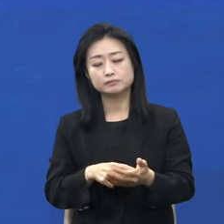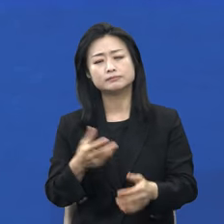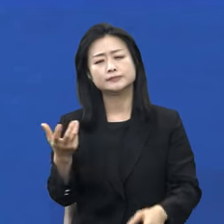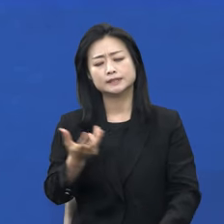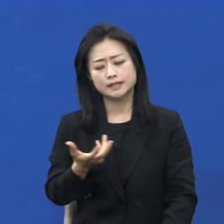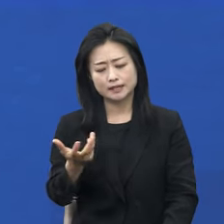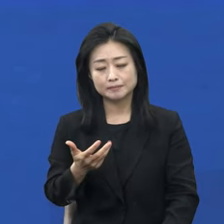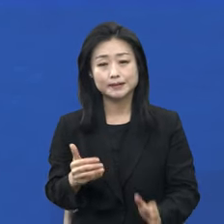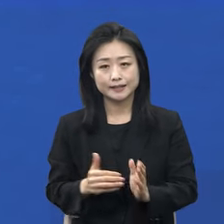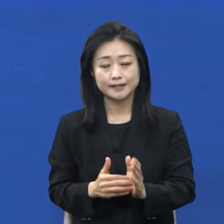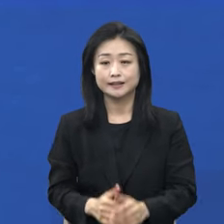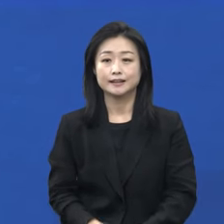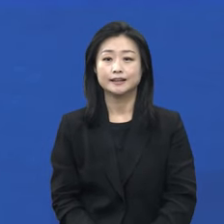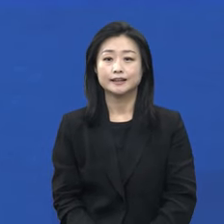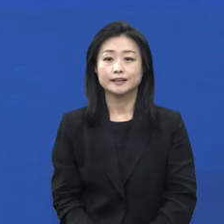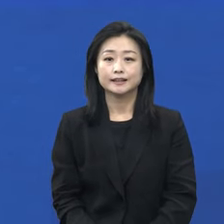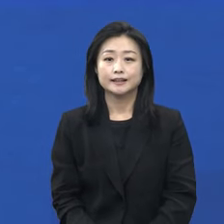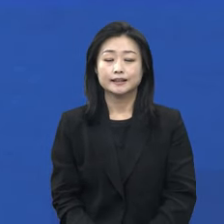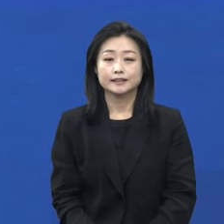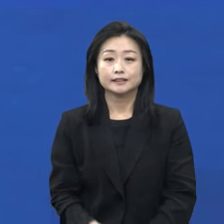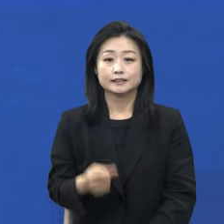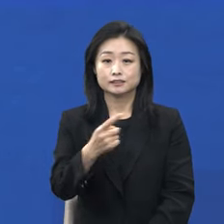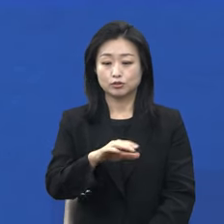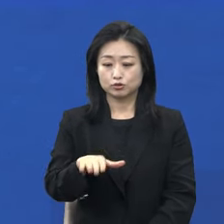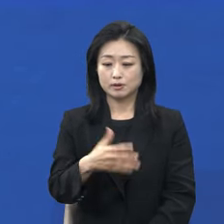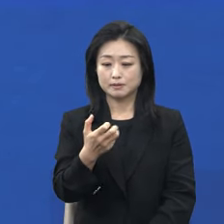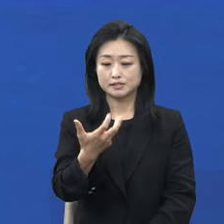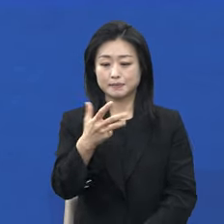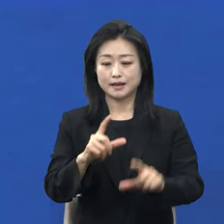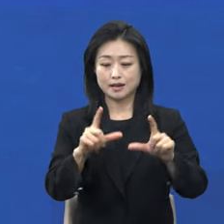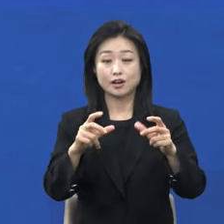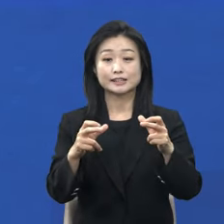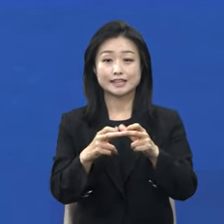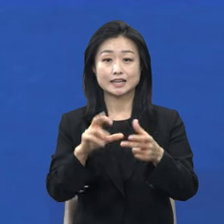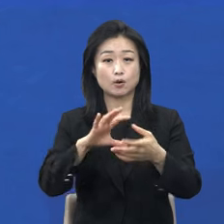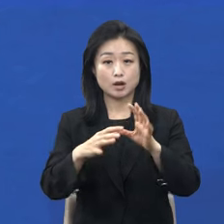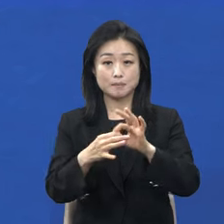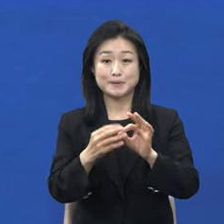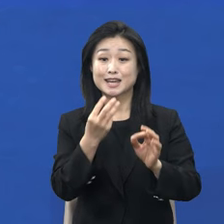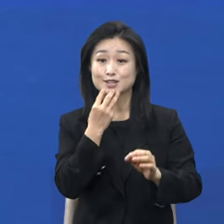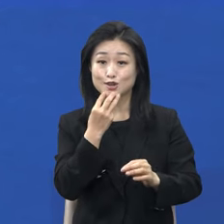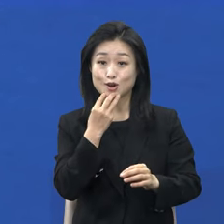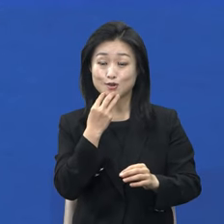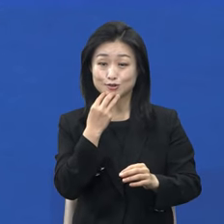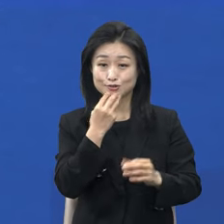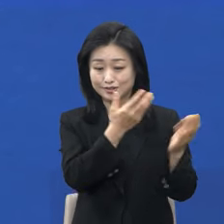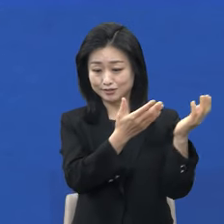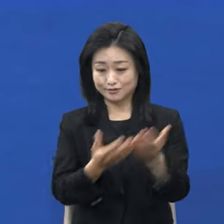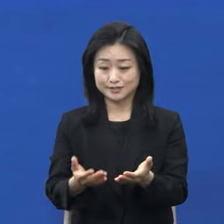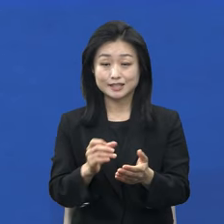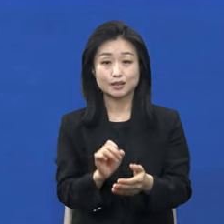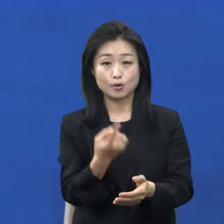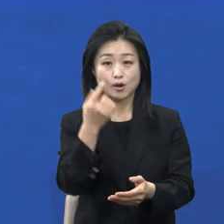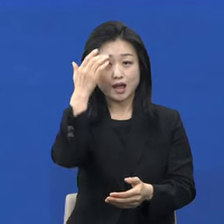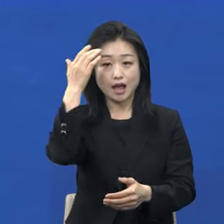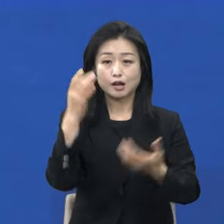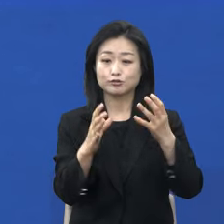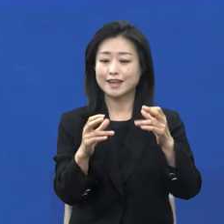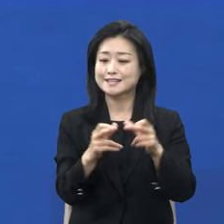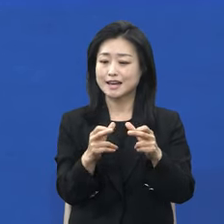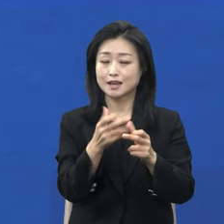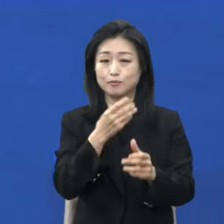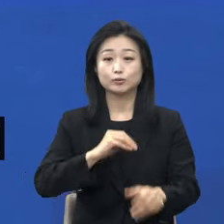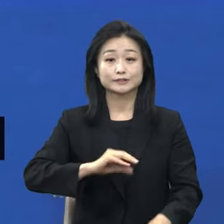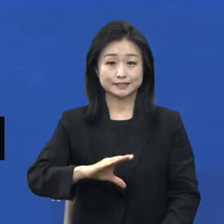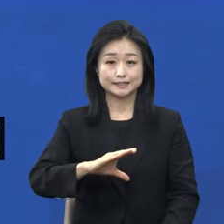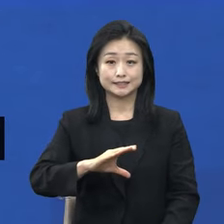찢어지듯이 아팠습니다. 1988년 장애인 올림픽인 서울 패럴림픽을 기점으로 대한민국의 장애인